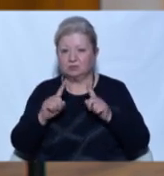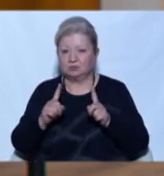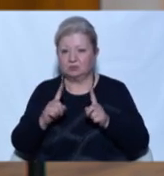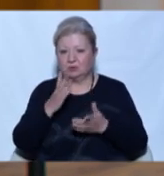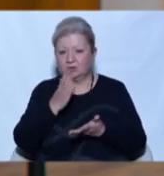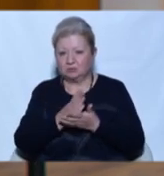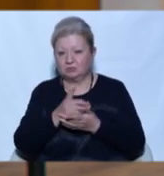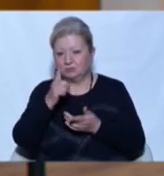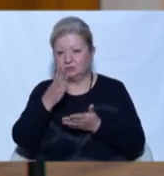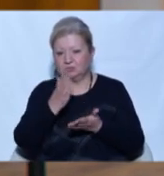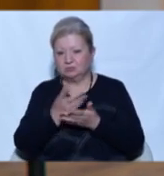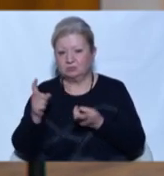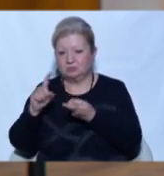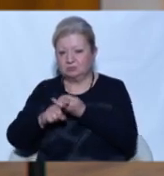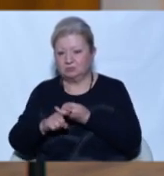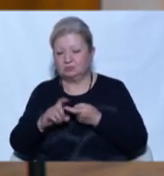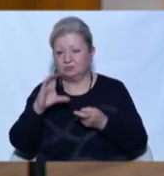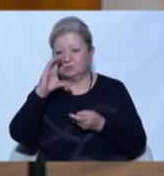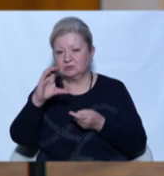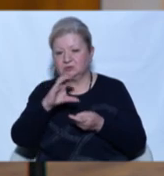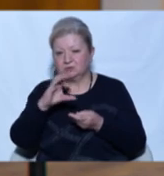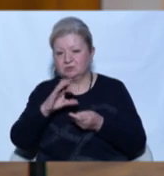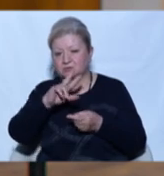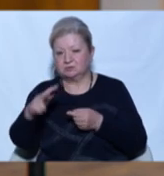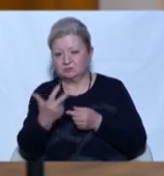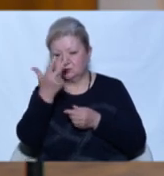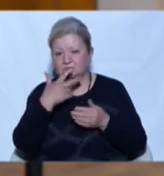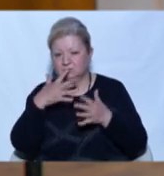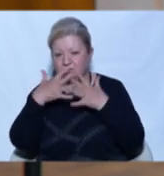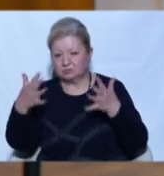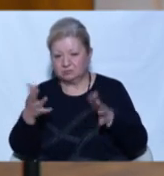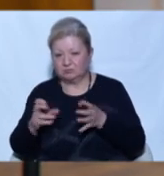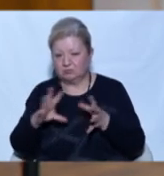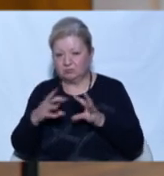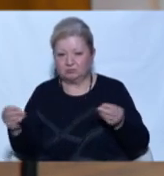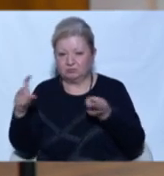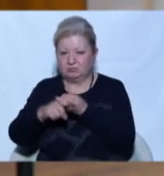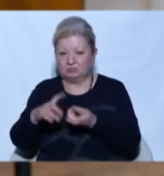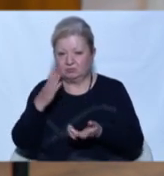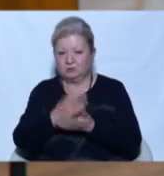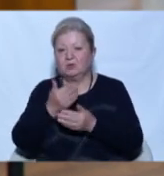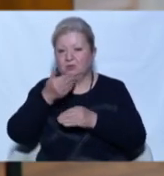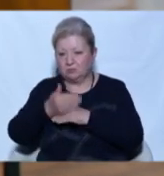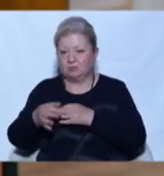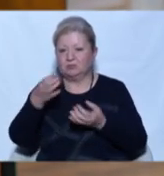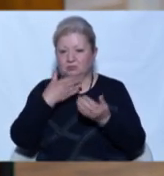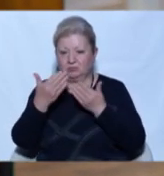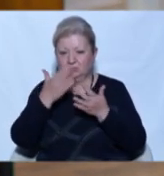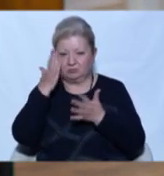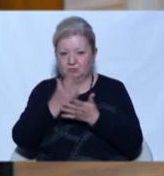ეს სამხრეთის ოკეანეში არის გაერთიანებული ეს სამივე ოკეანე, ამაზე მოგვიანებით ვისაუბრებთ. და ჩრდილოეთში ჩვენ